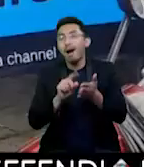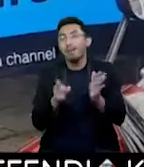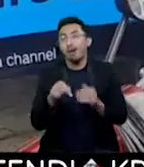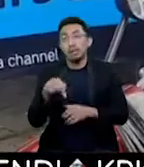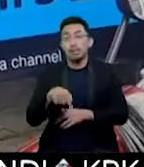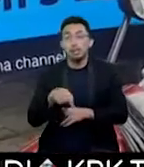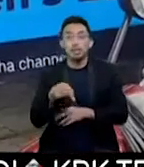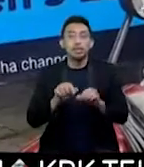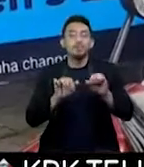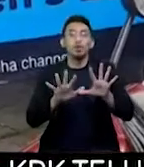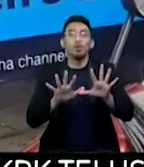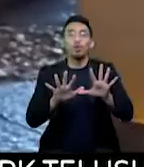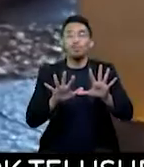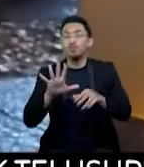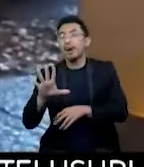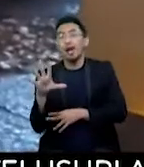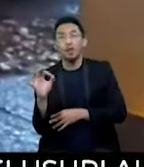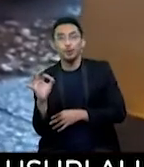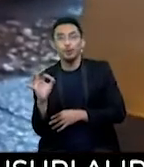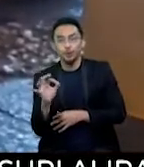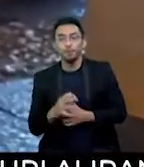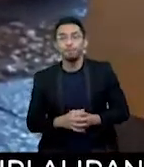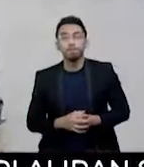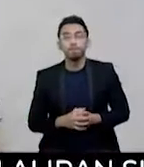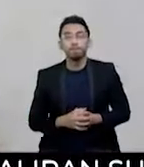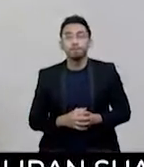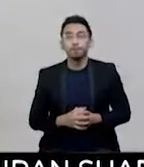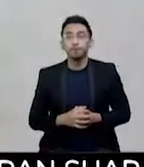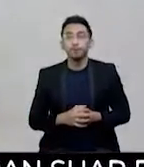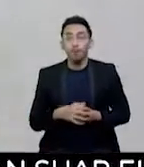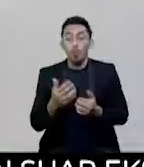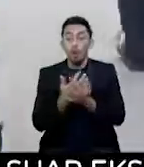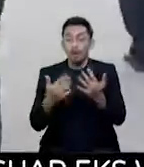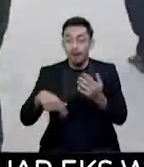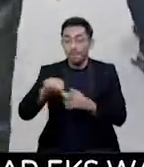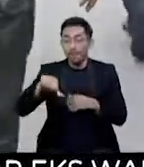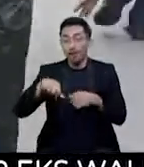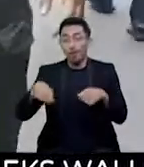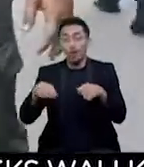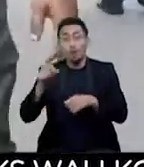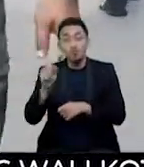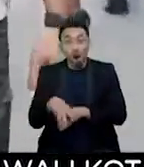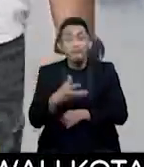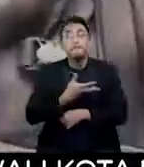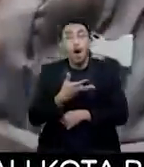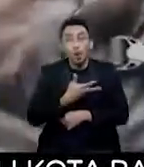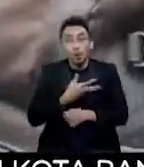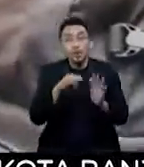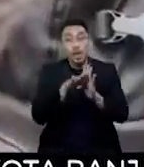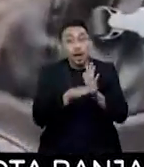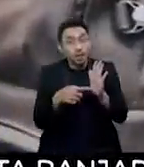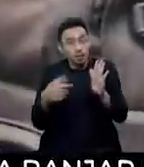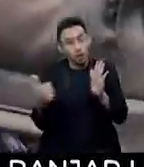10.500. Namun bagi warga yang ingin mendapatkan minyak goreng murah di bazar ini harus membawa persyaratan khusus.